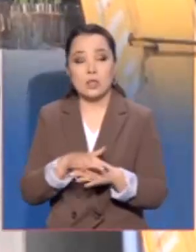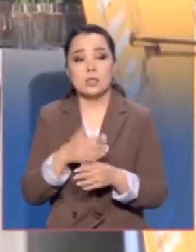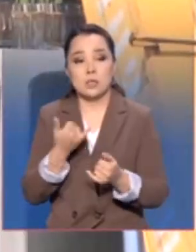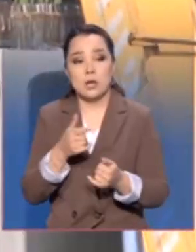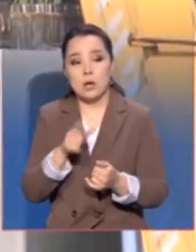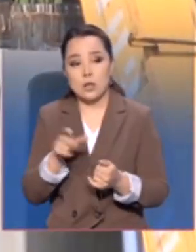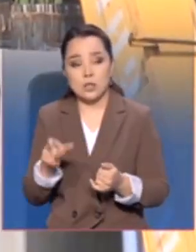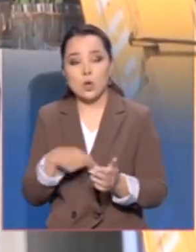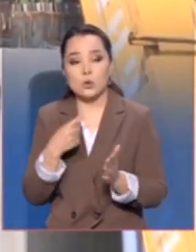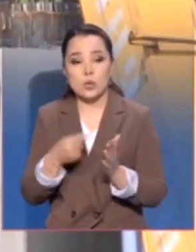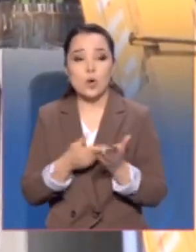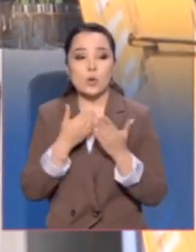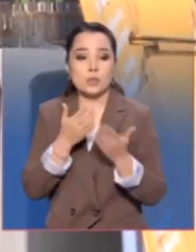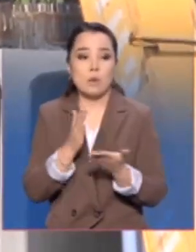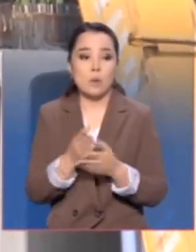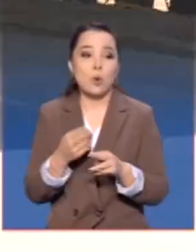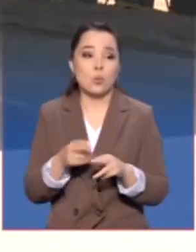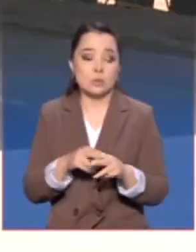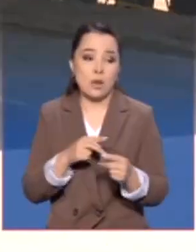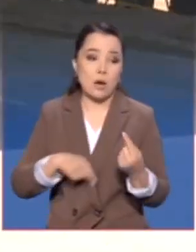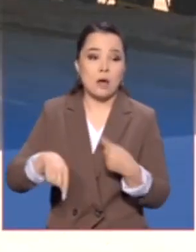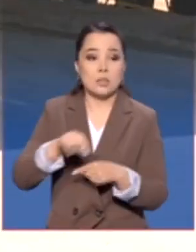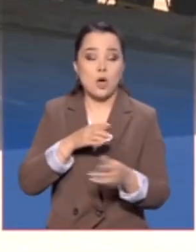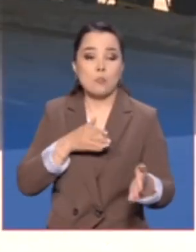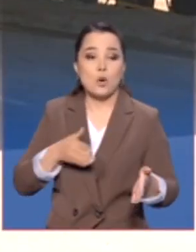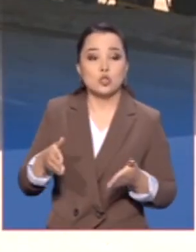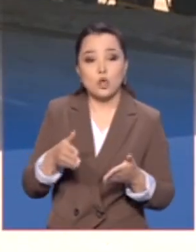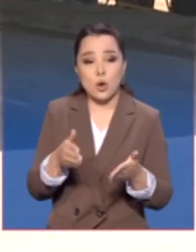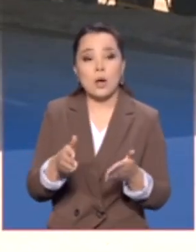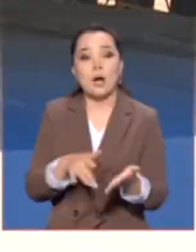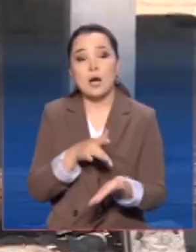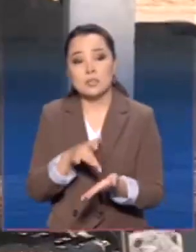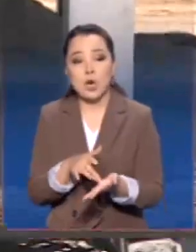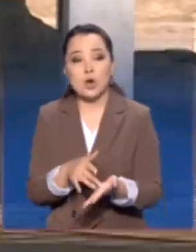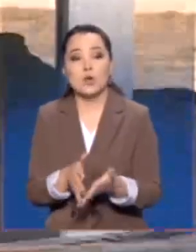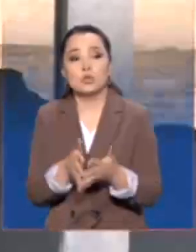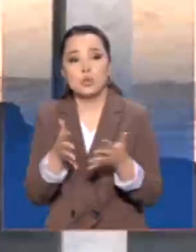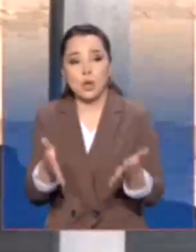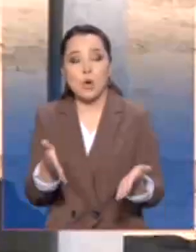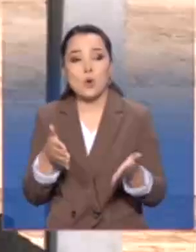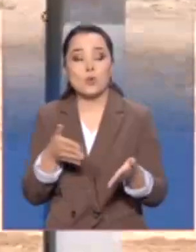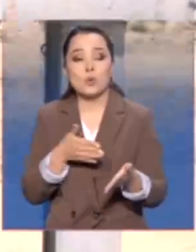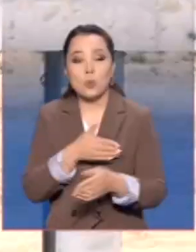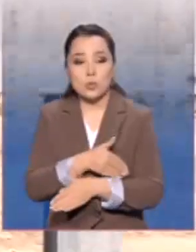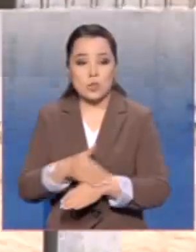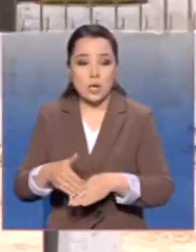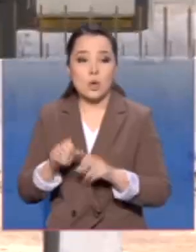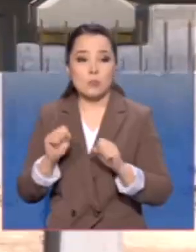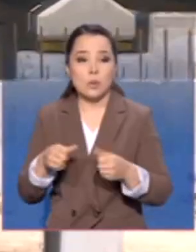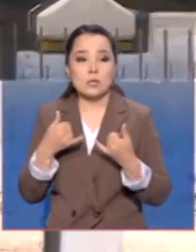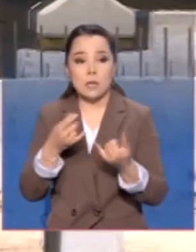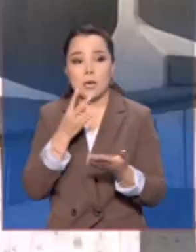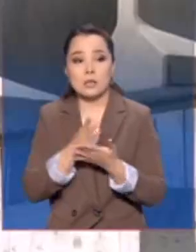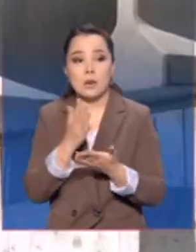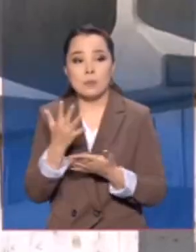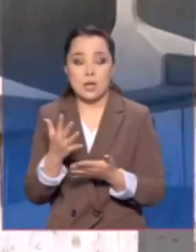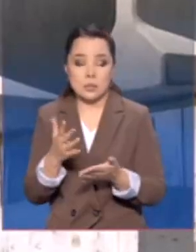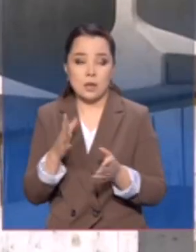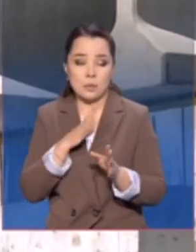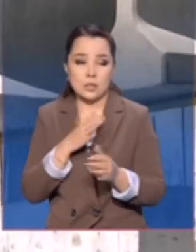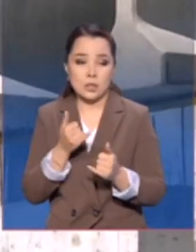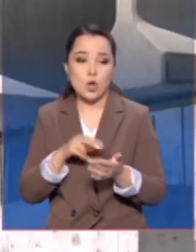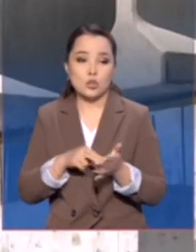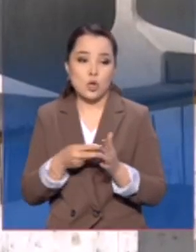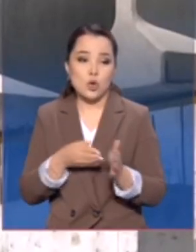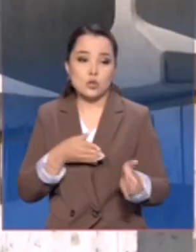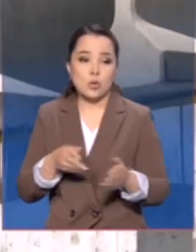жерде қалмайды дейді жауаптылар. Дәл осы айналма жол арқылы қаладағы үлкен көшелерге бірден өтуге мүмкіндік беретін 5 балама